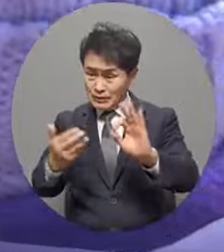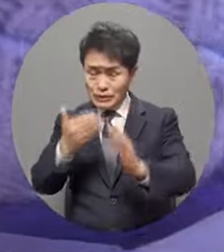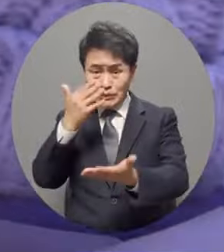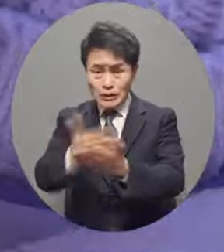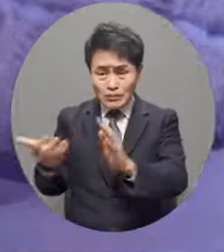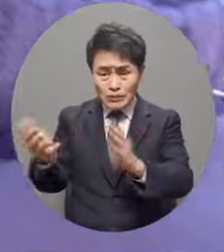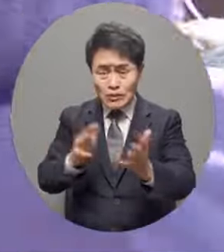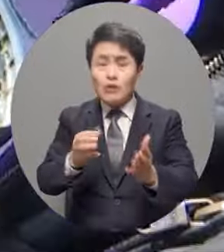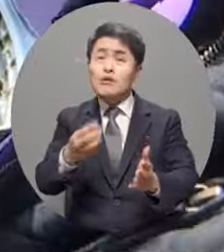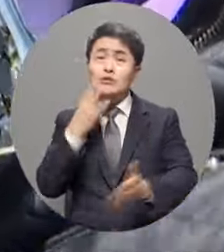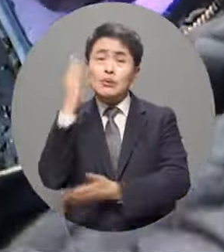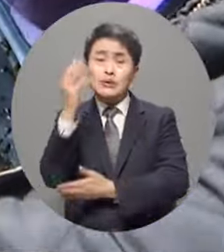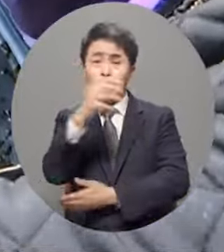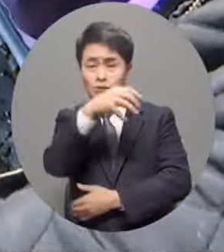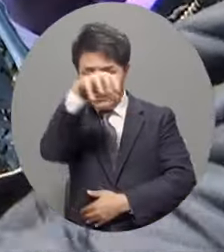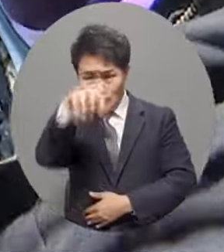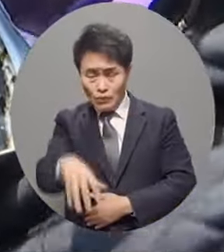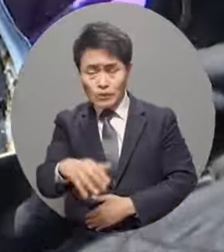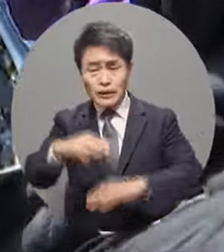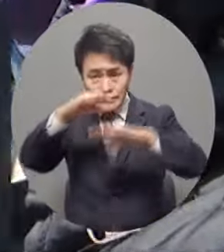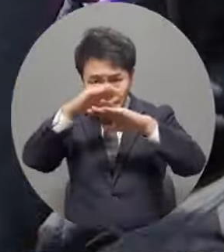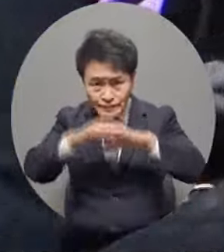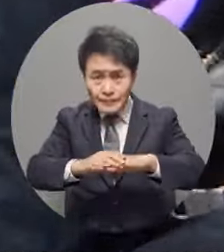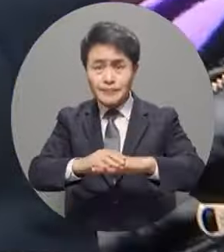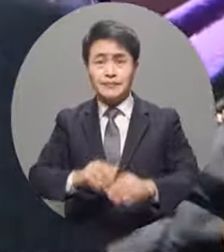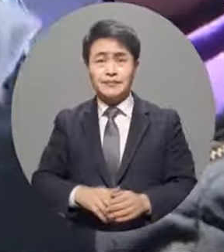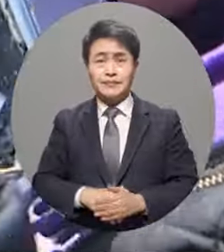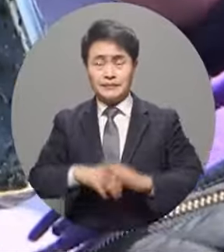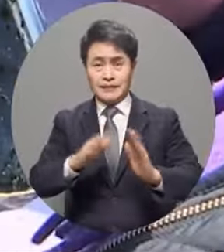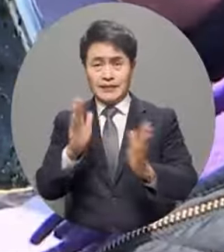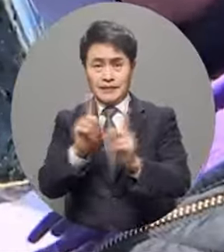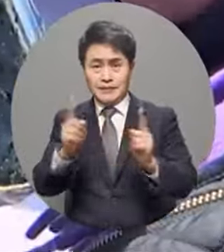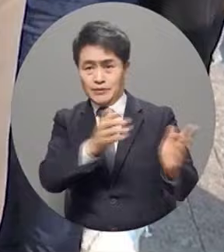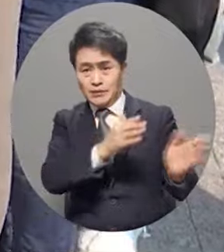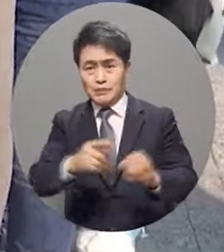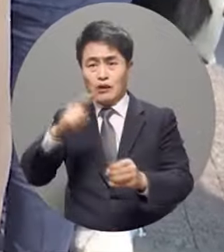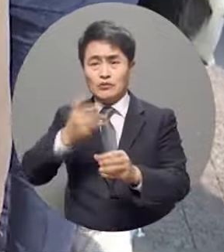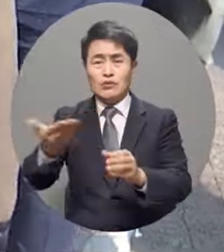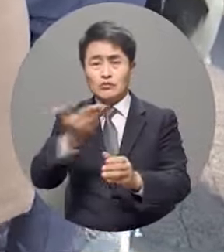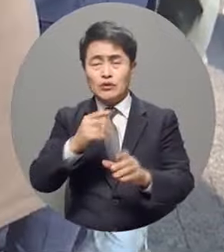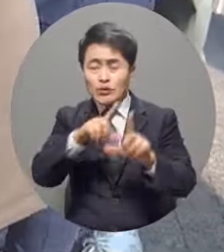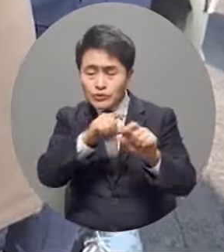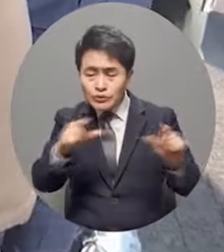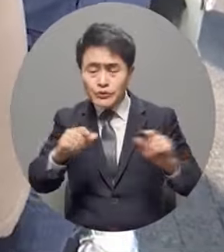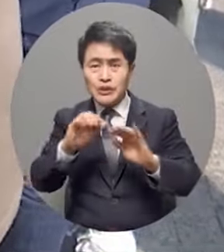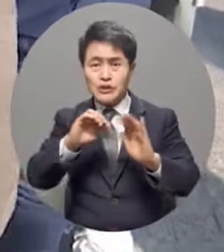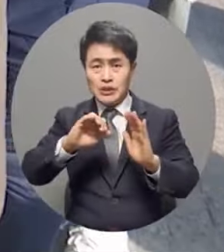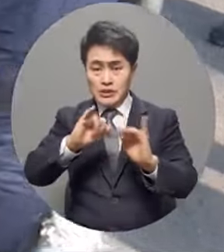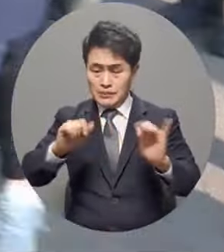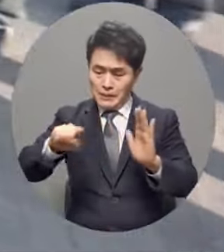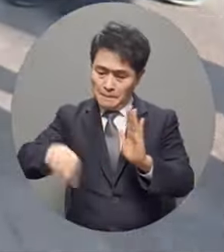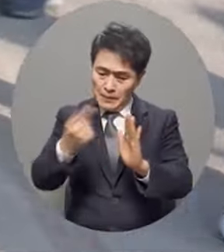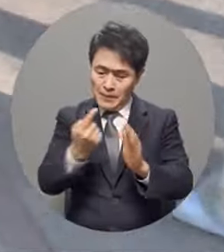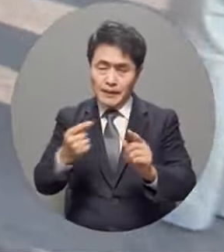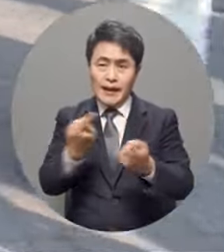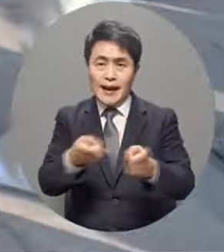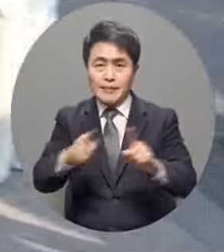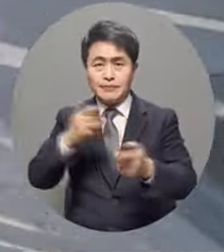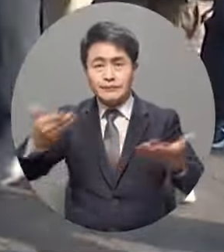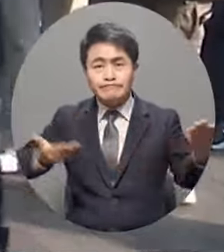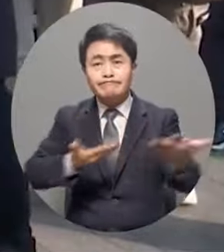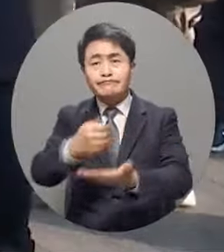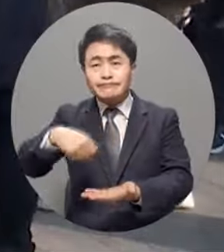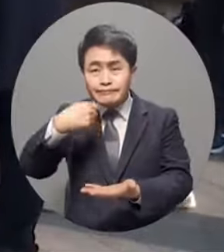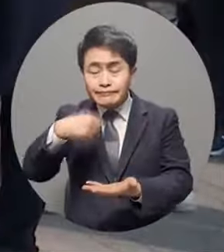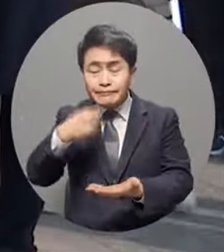유족들은 서울시청 광장에서 차례를 지냈습니다. 감사합니다. 직접 준비한 떡국과 음식을 시민 100여 명과 함께 먹었습니다.